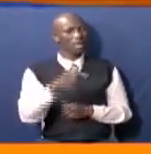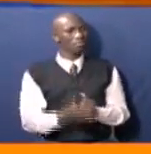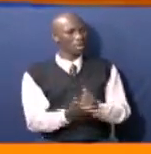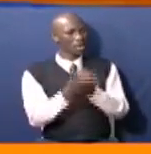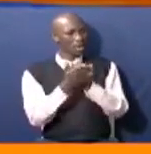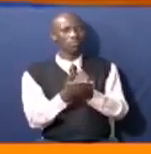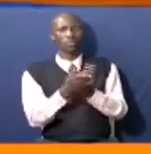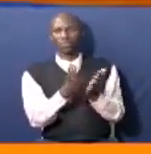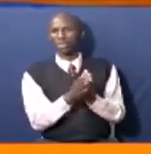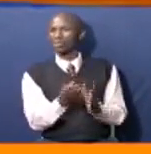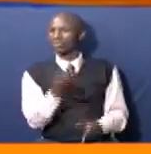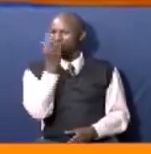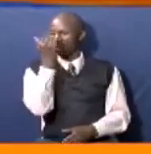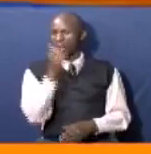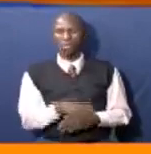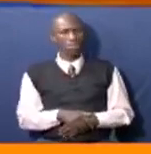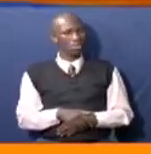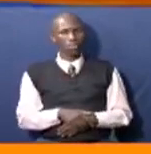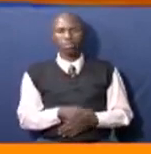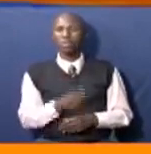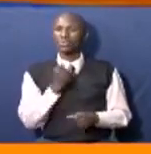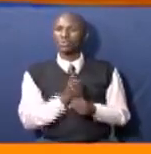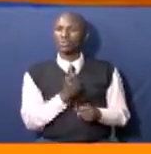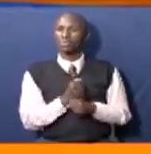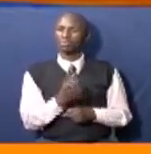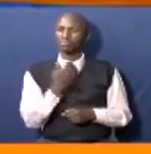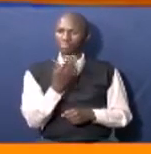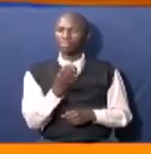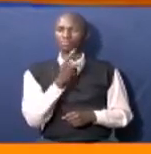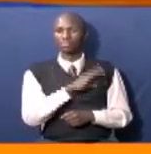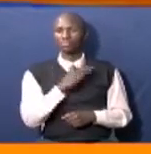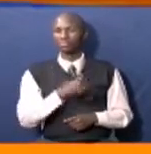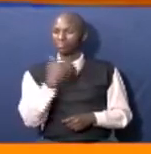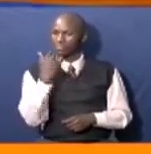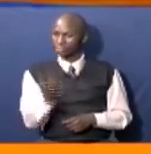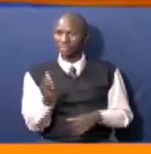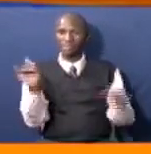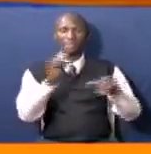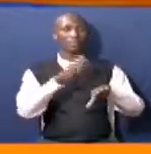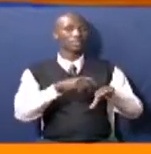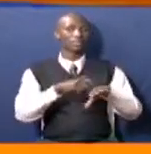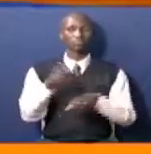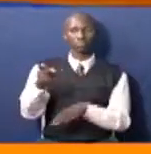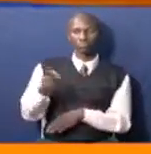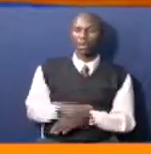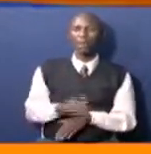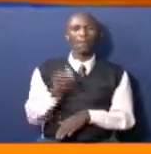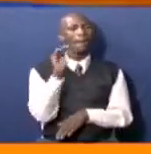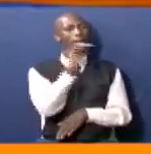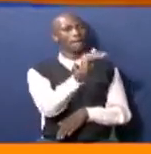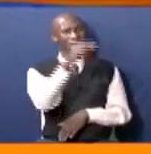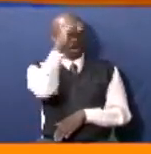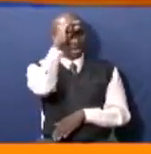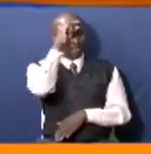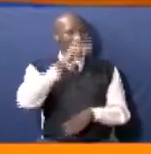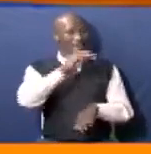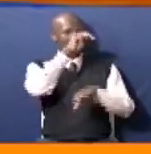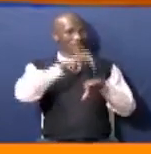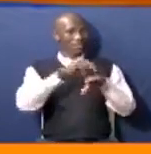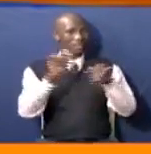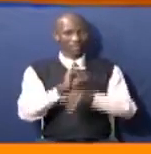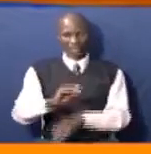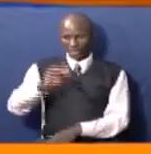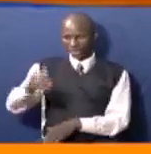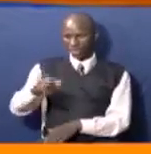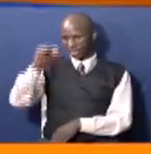na limu Nikwithiwa matuku mingi menu kama tena kindu chako ya. O kabindani kauni mabikia kumia wito kula kwe serikali nene eva mwena